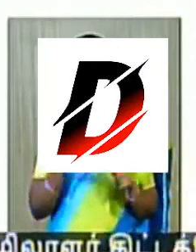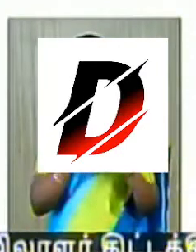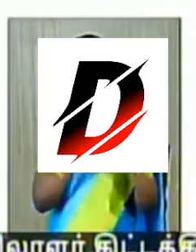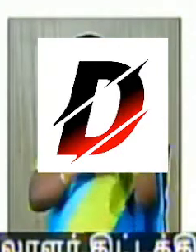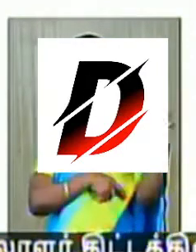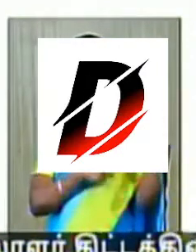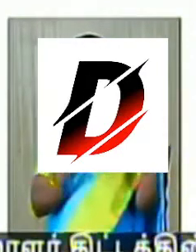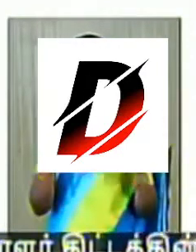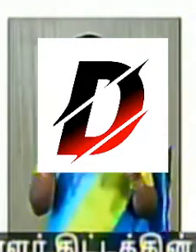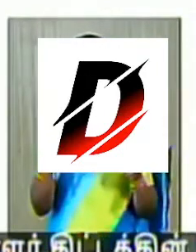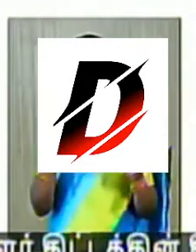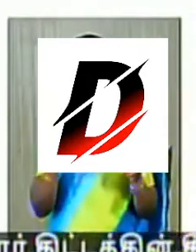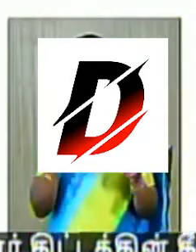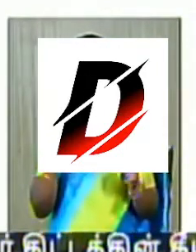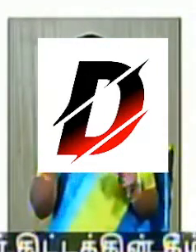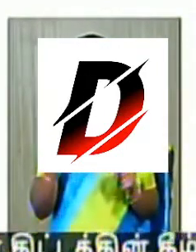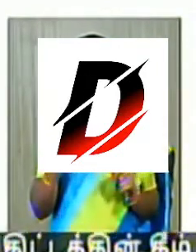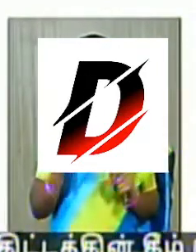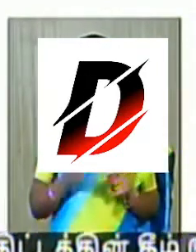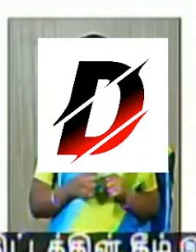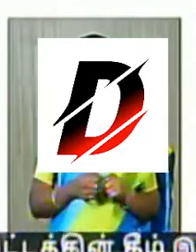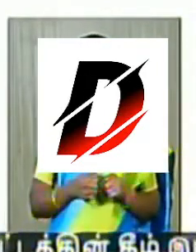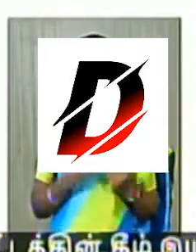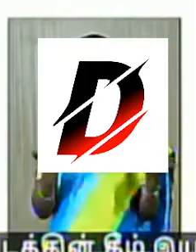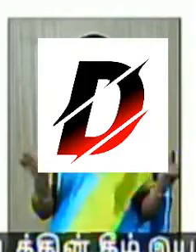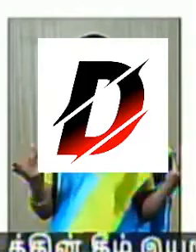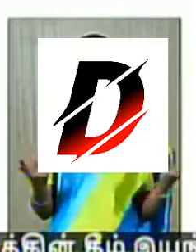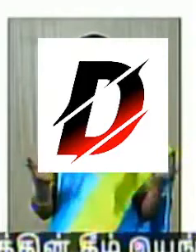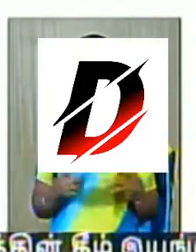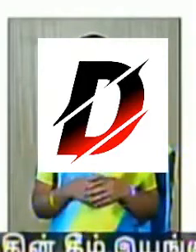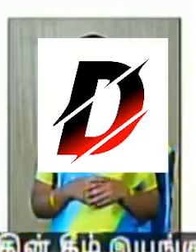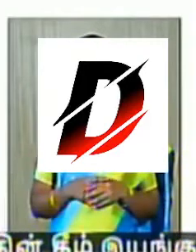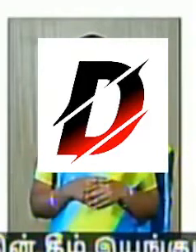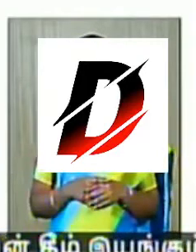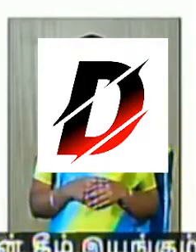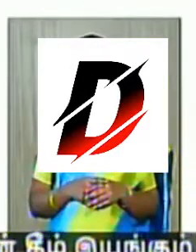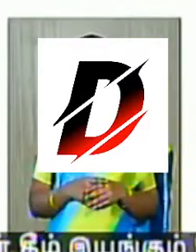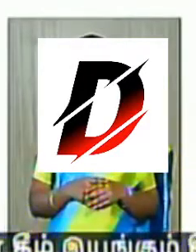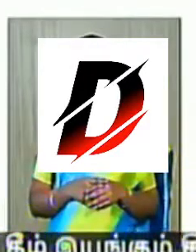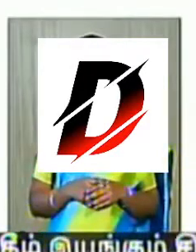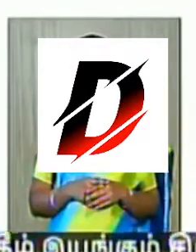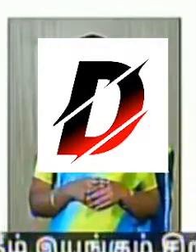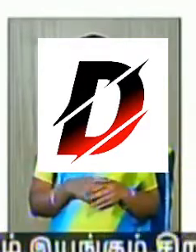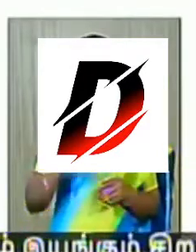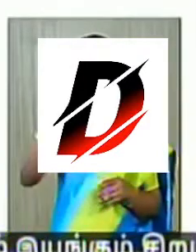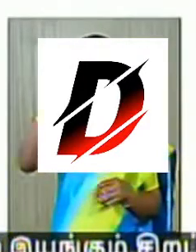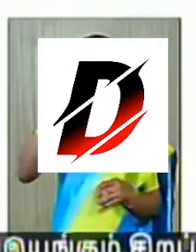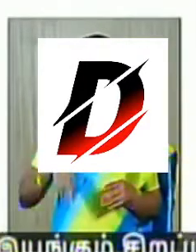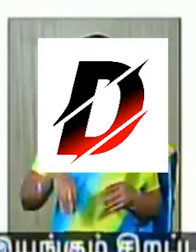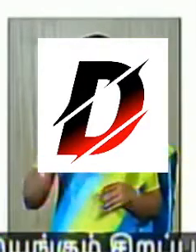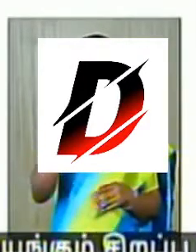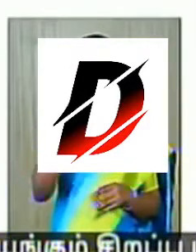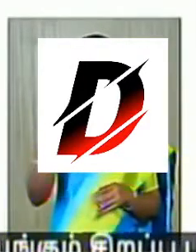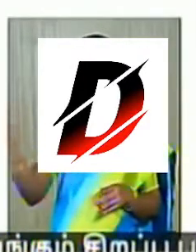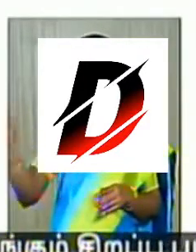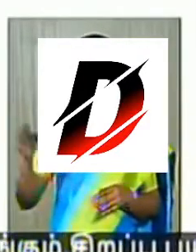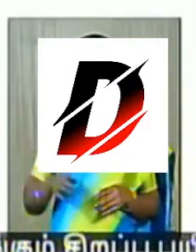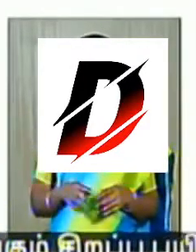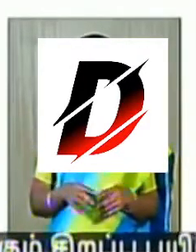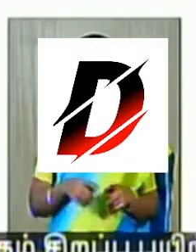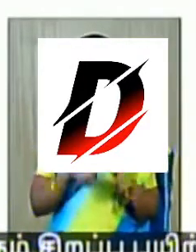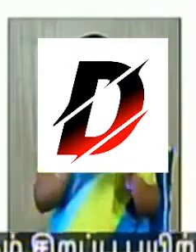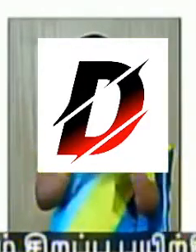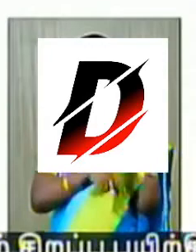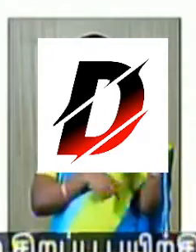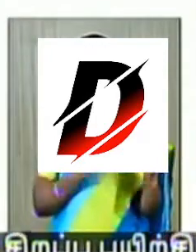நம்பர் பார்த்தீங்கன்னா ஒய்எச்சில், ஒய்எச்சில் மைனஸ் நம்பரே இல்லை. அப்போது அந்த கிராஃபில் எக்ஸ்எச்சுக்கு கீழே நம்பரே நமக்கு